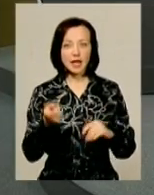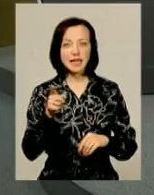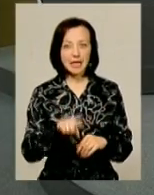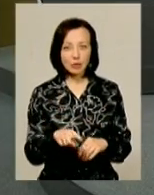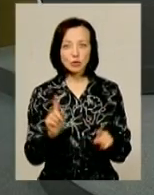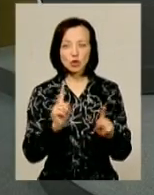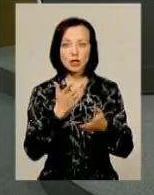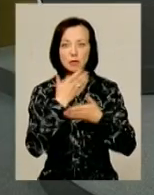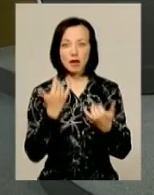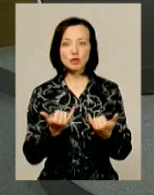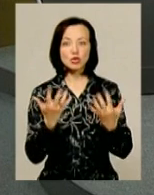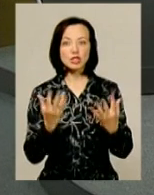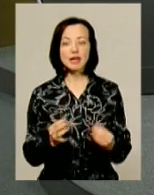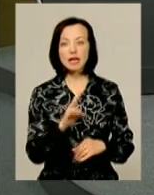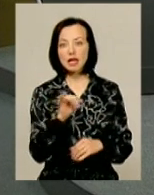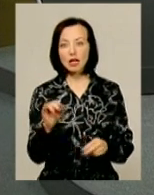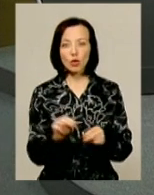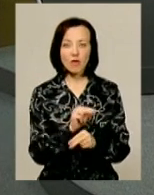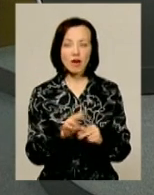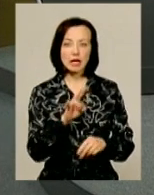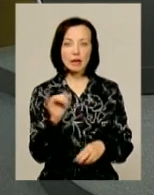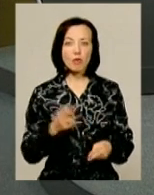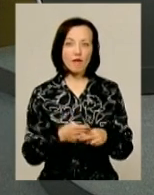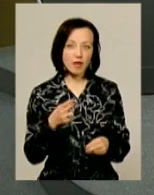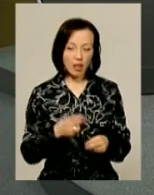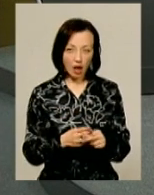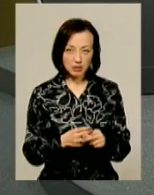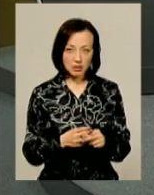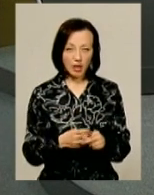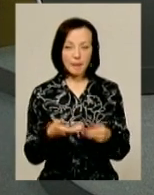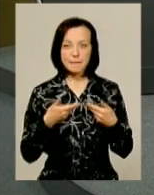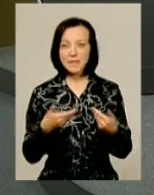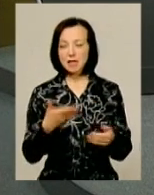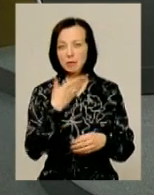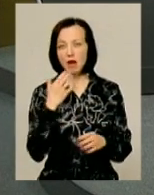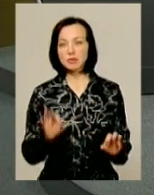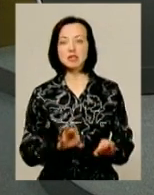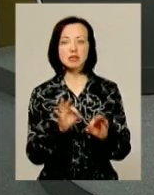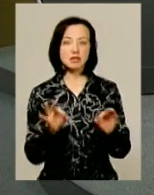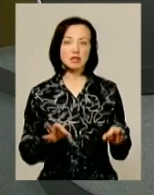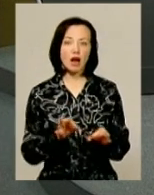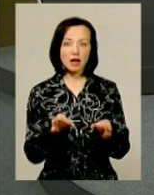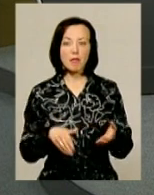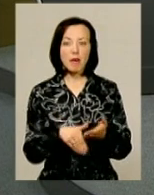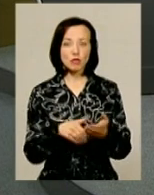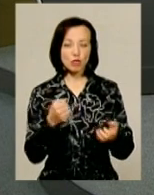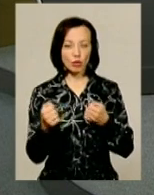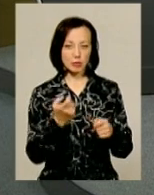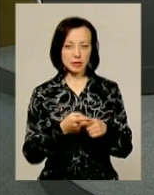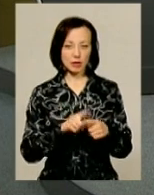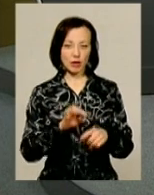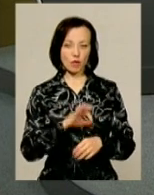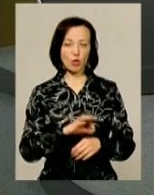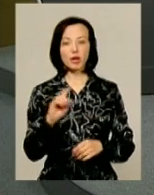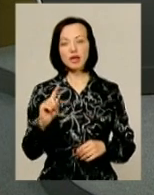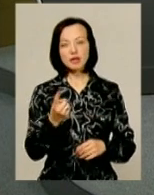що немає на сьогоднішній день ні лікування, ні профілактики. Тобто ми не маємо ніяких засобів боротьби із цією хворобою.